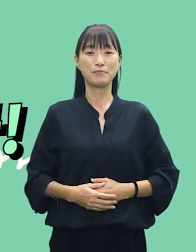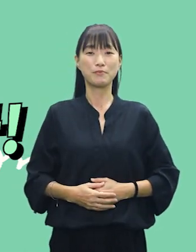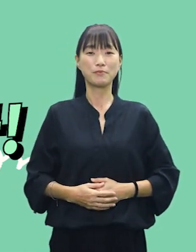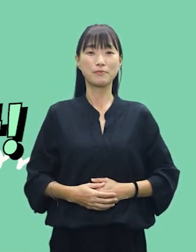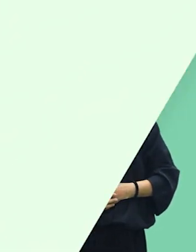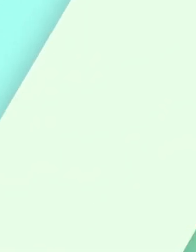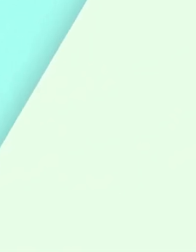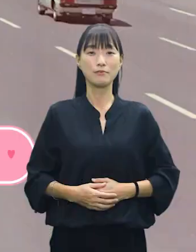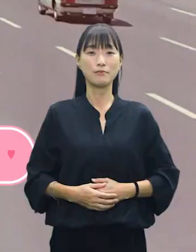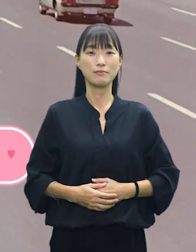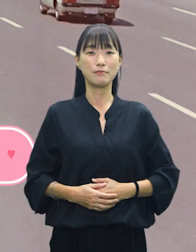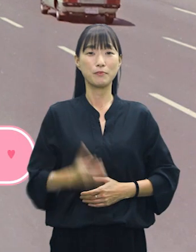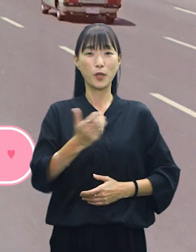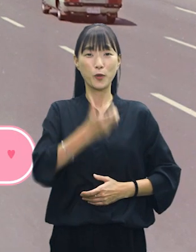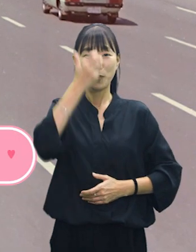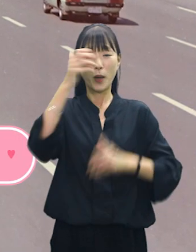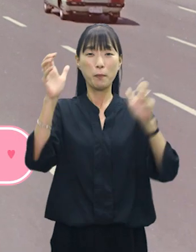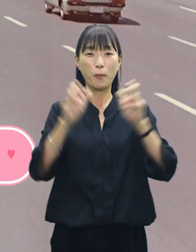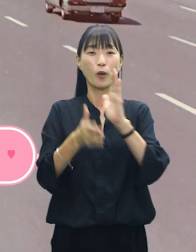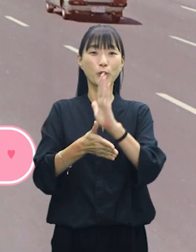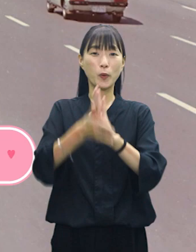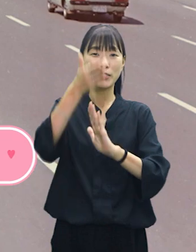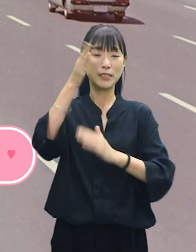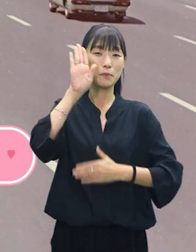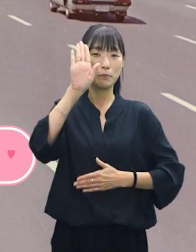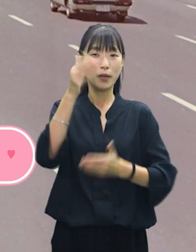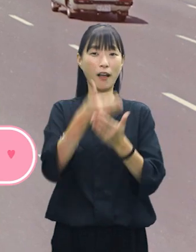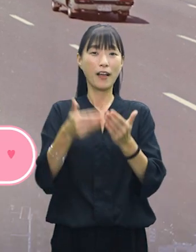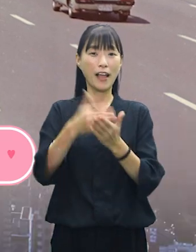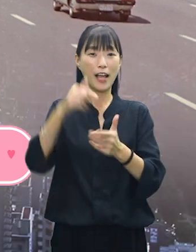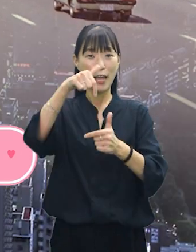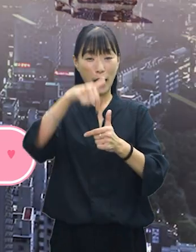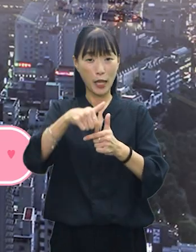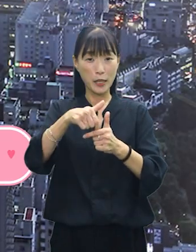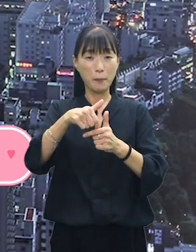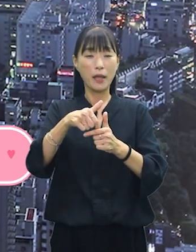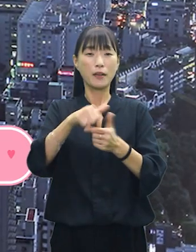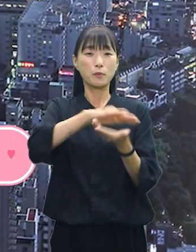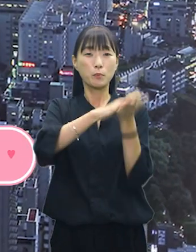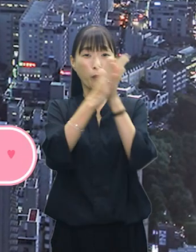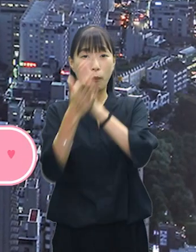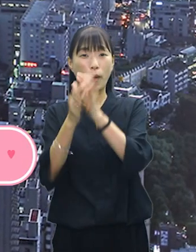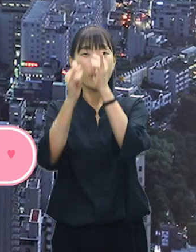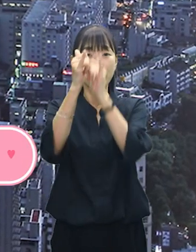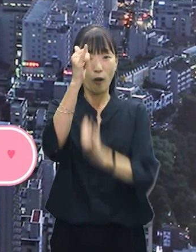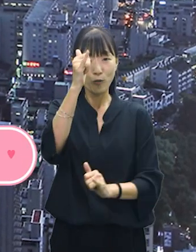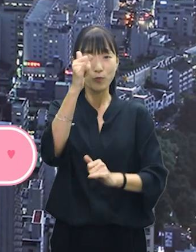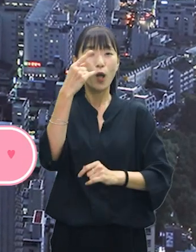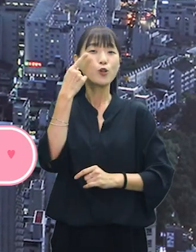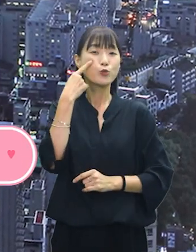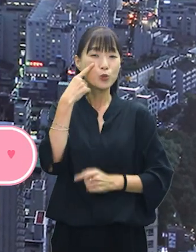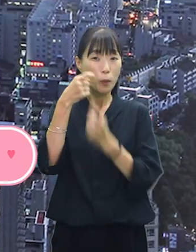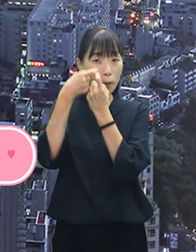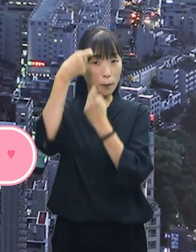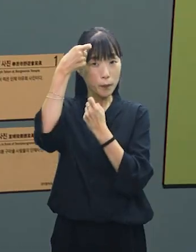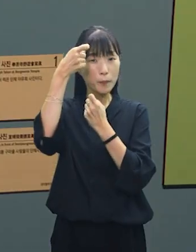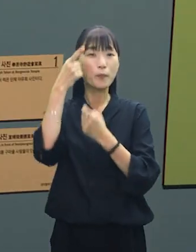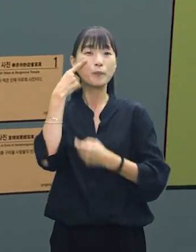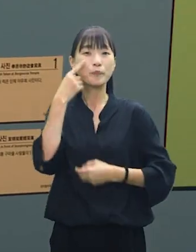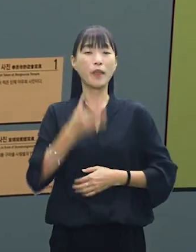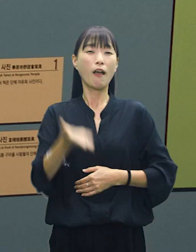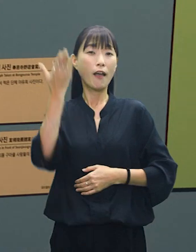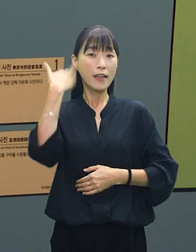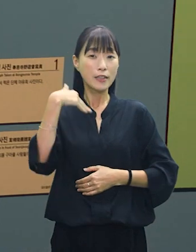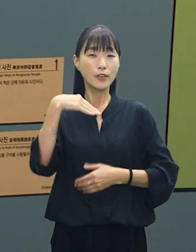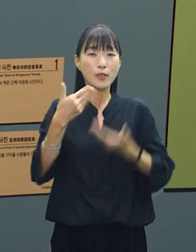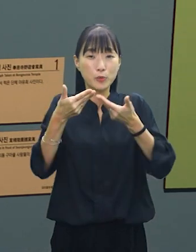기대합니다. 꿈이 모이는 도시, 미래를 그리는 강남의 변천사를 눈으로 확인해보세요.